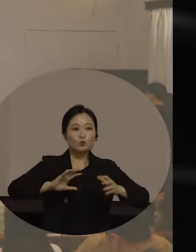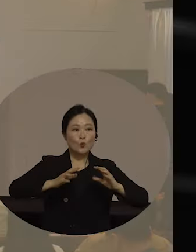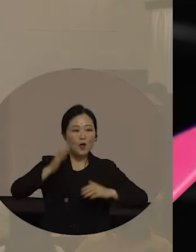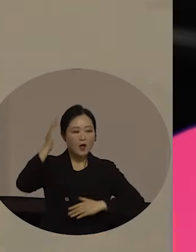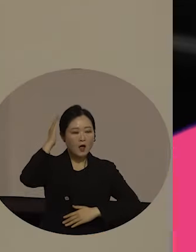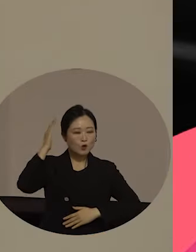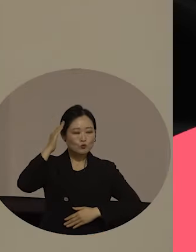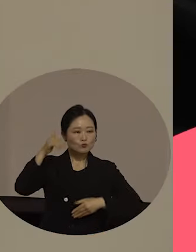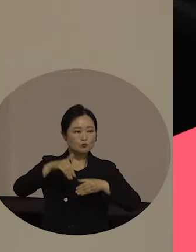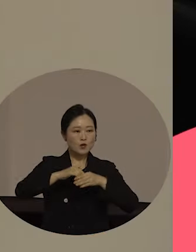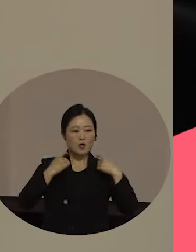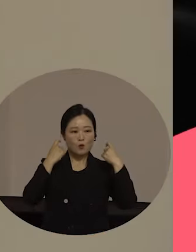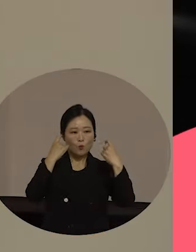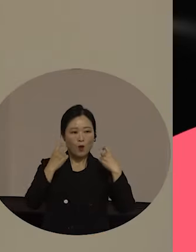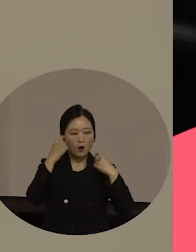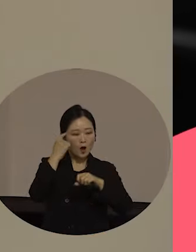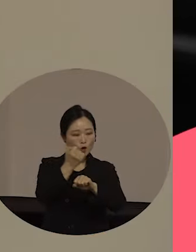한국문화관광연구원 김규원